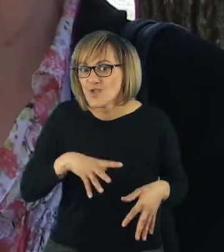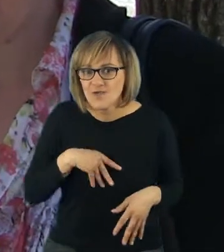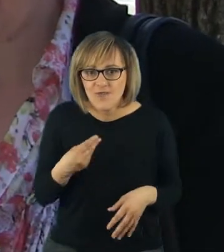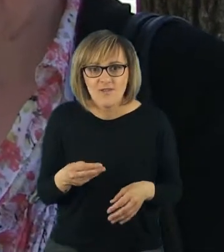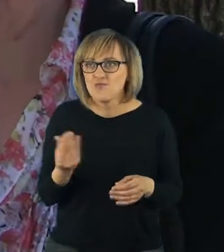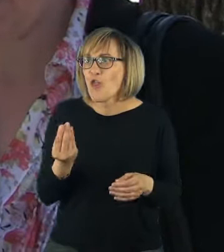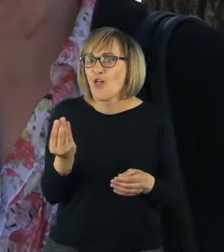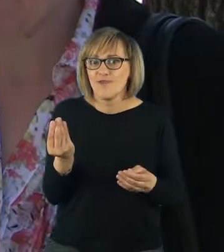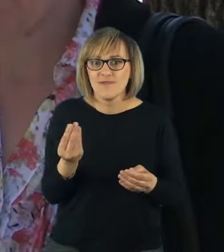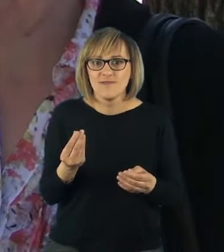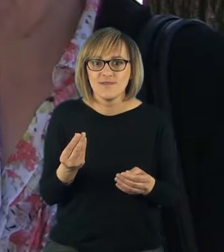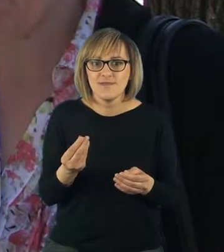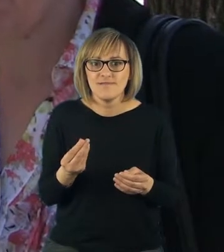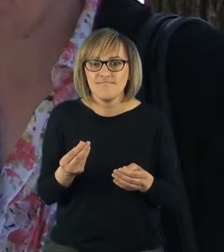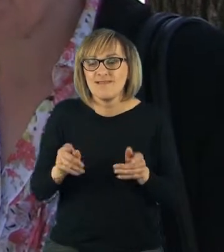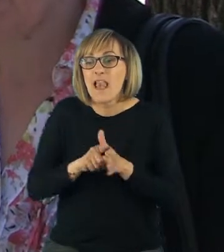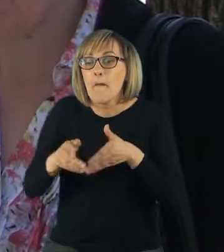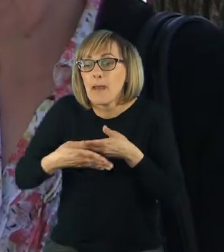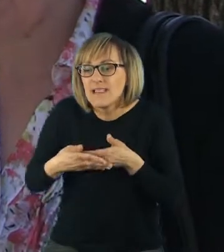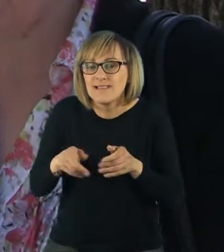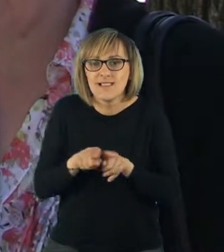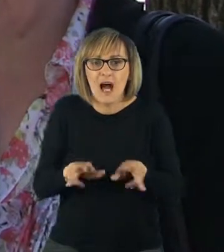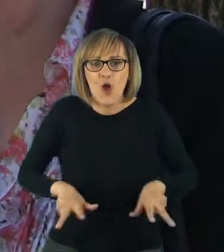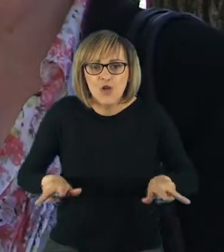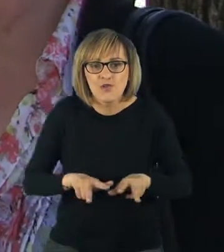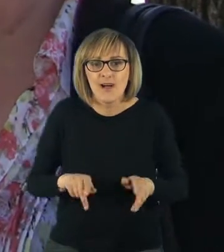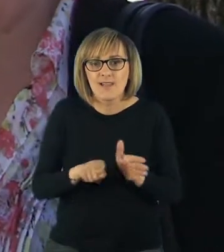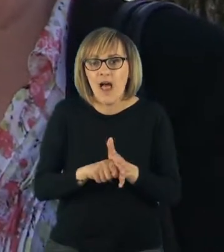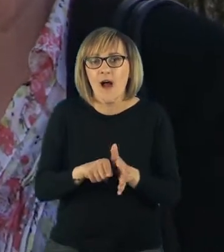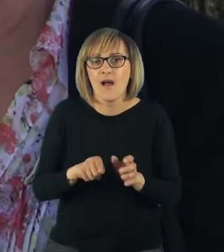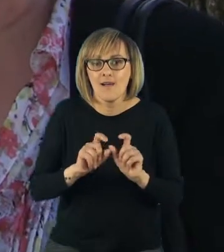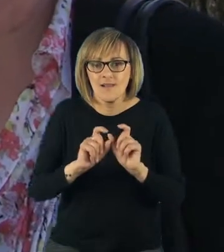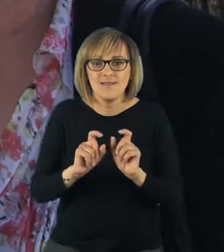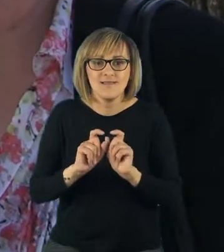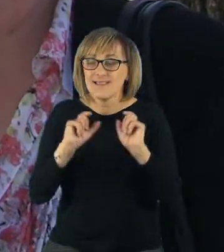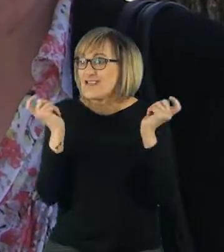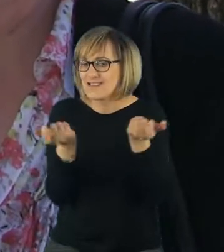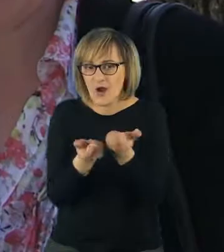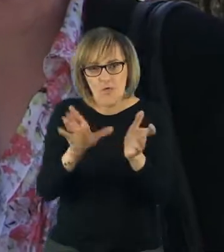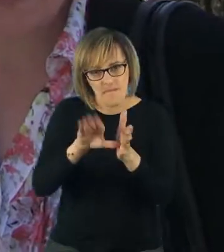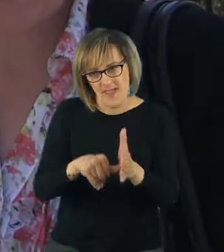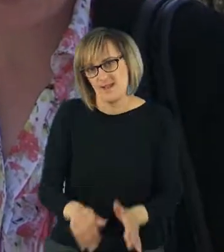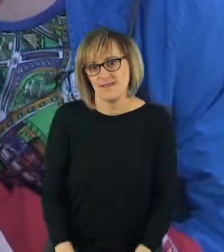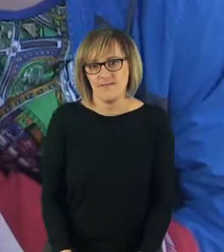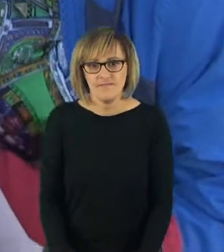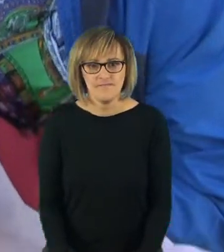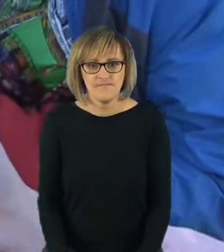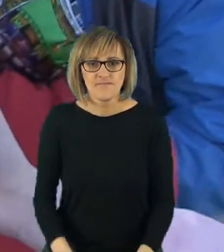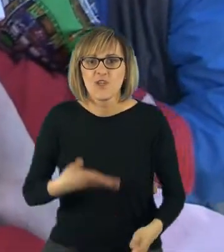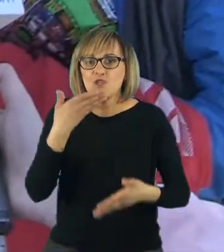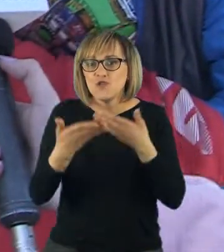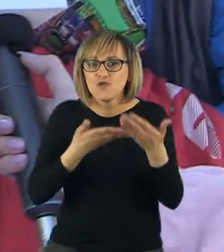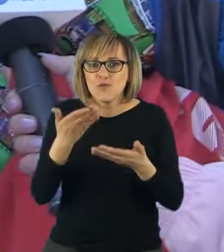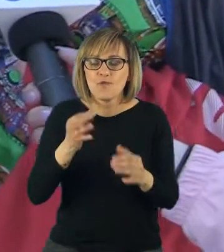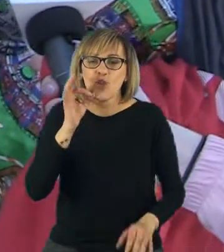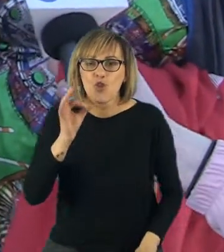no co by jeszcze, i dla bliskich, no i dla rodziny, i dla całych mieszkańców Kutna. No, życzymy